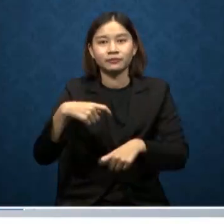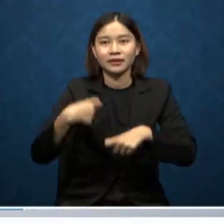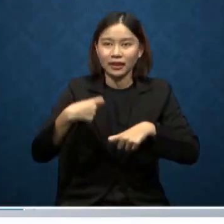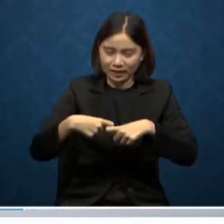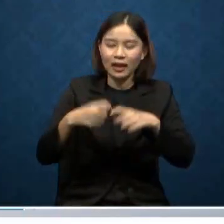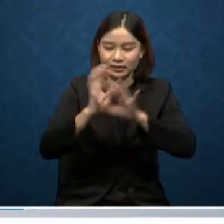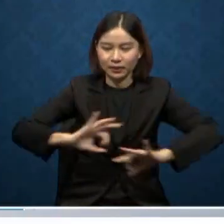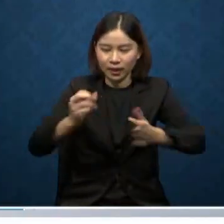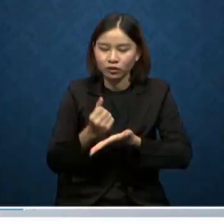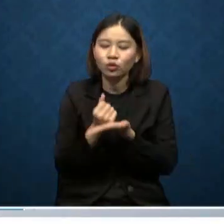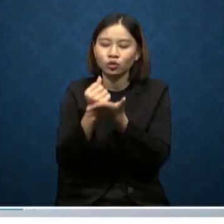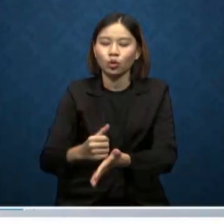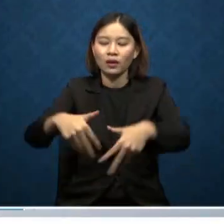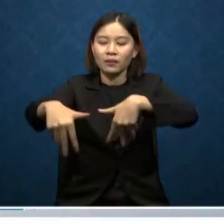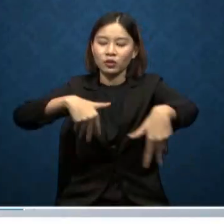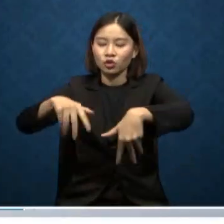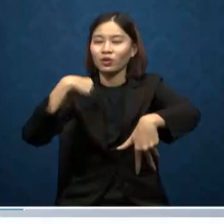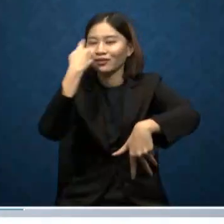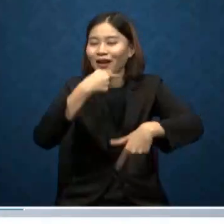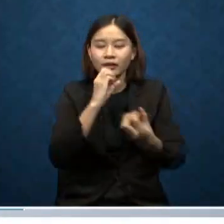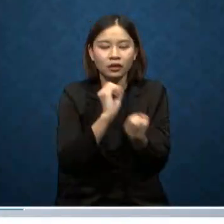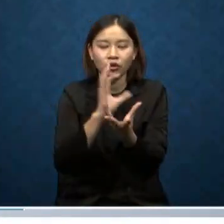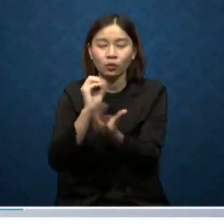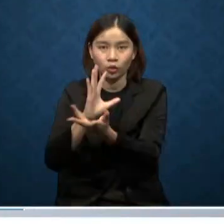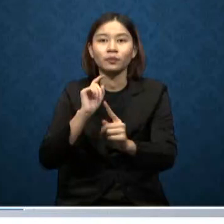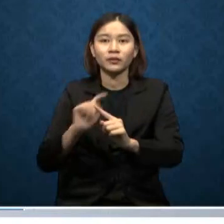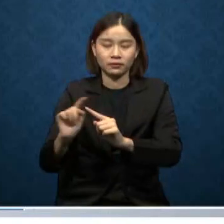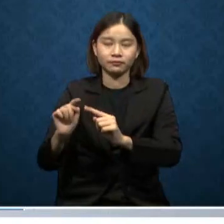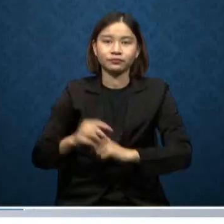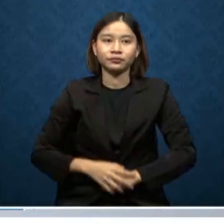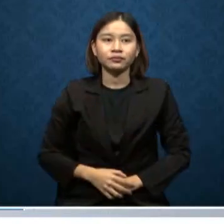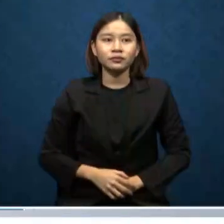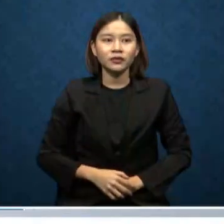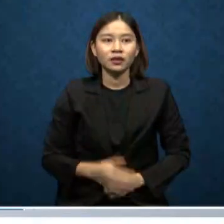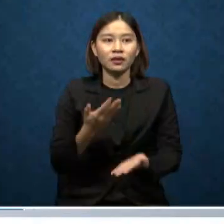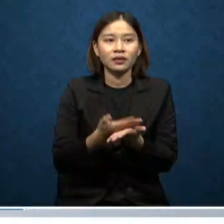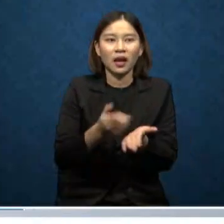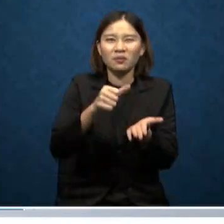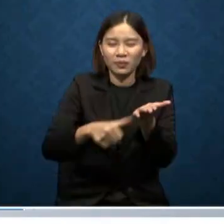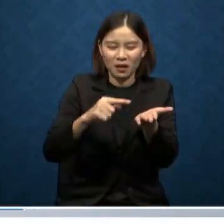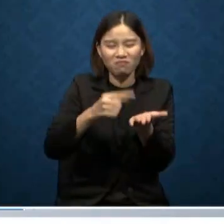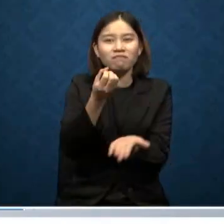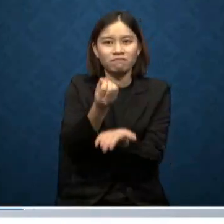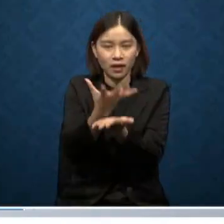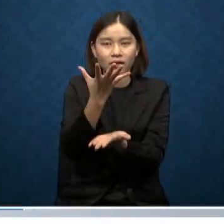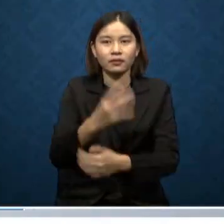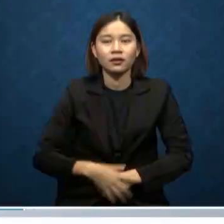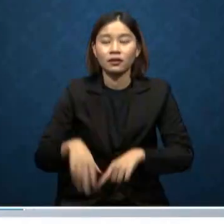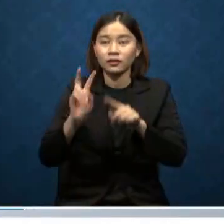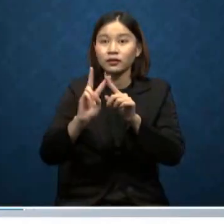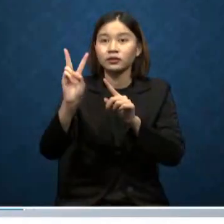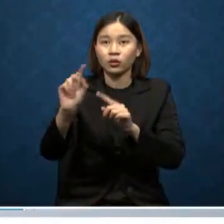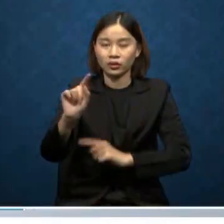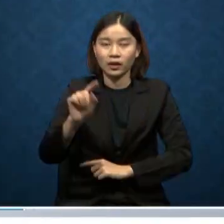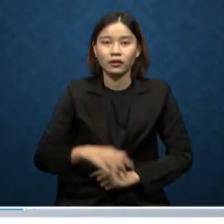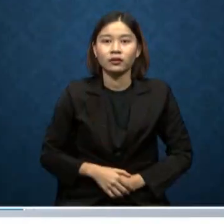องช่วยเหลอพี่น้ประชาชนที่ได้รผลกระทบนะครั และก็ต้องเสยผสีในอตราที่สูงนะครับเรื่ที่สองคร